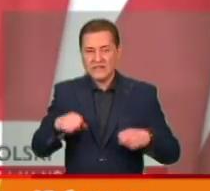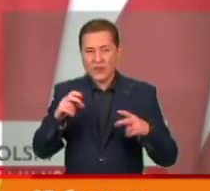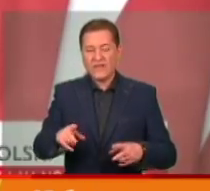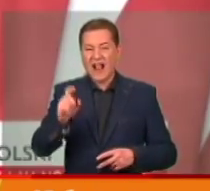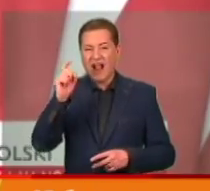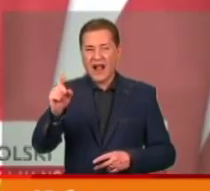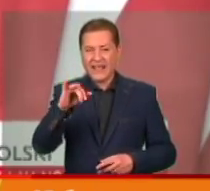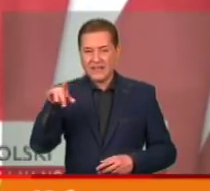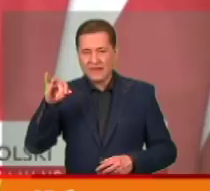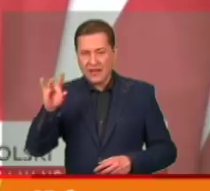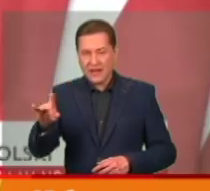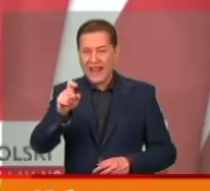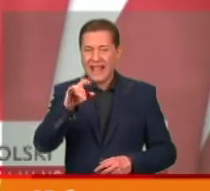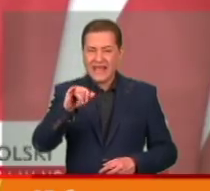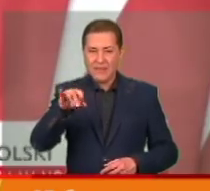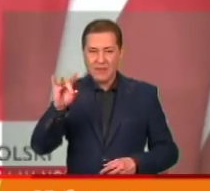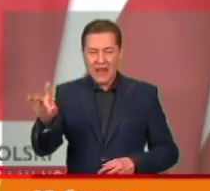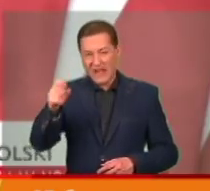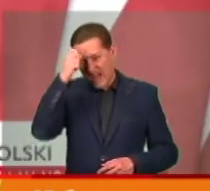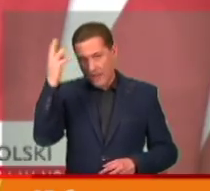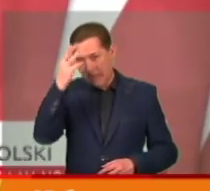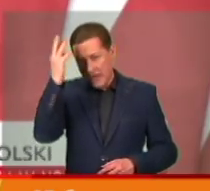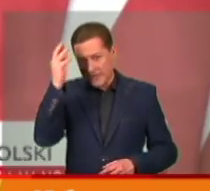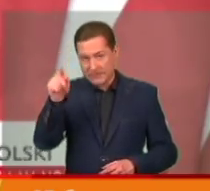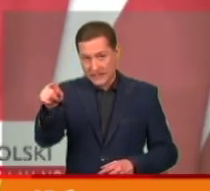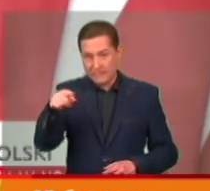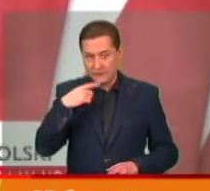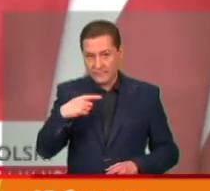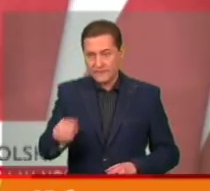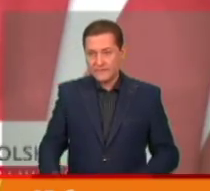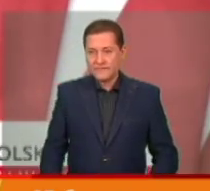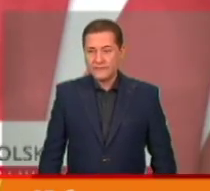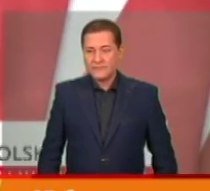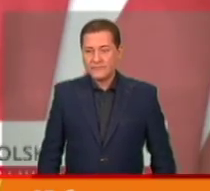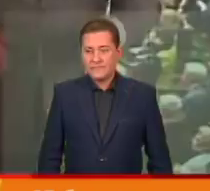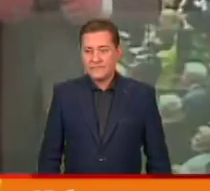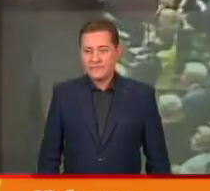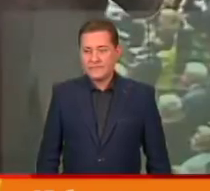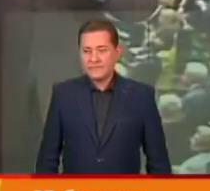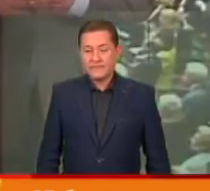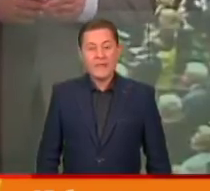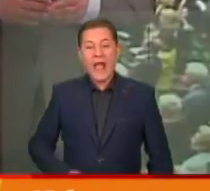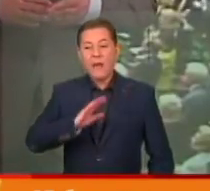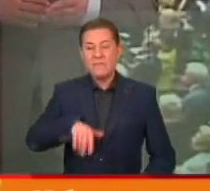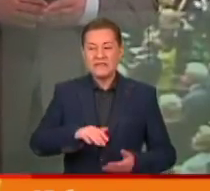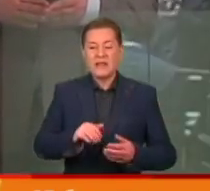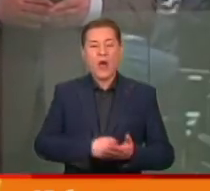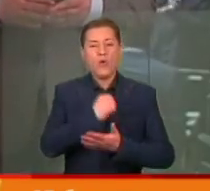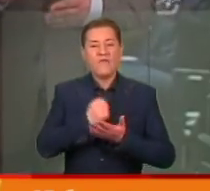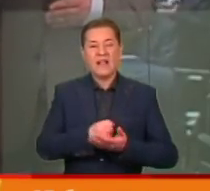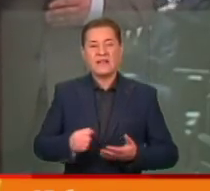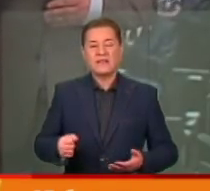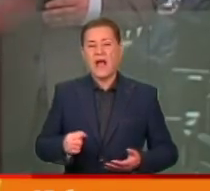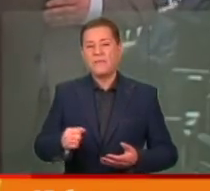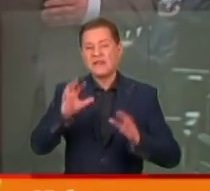«Х» – Хітлер, Хімлер і Хмельницький. Хітлер, Хімлер і Хмельницький. Після ухвалення Сеймом закону